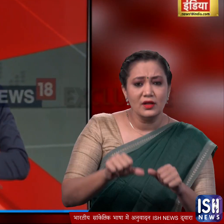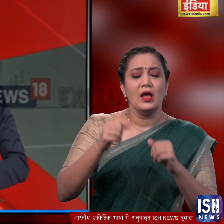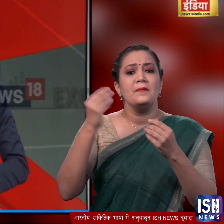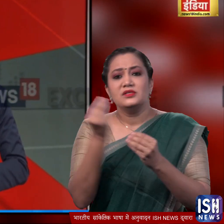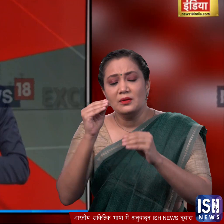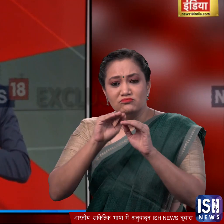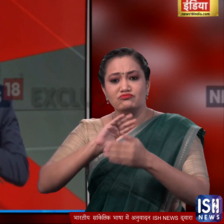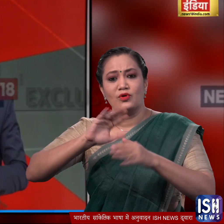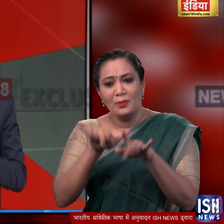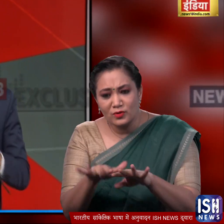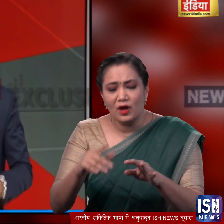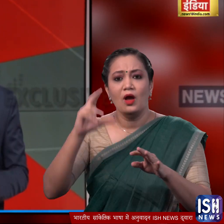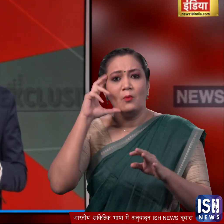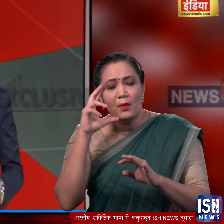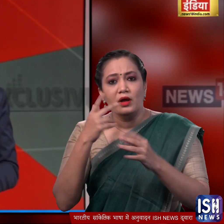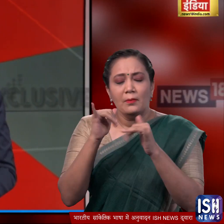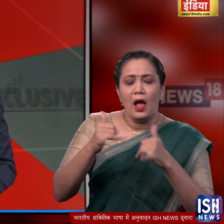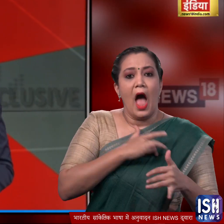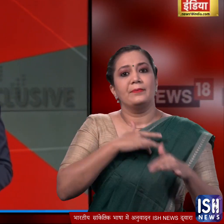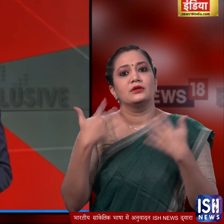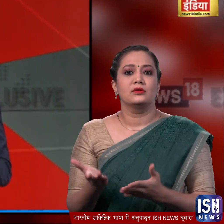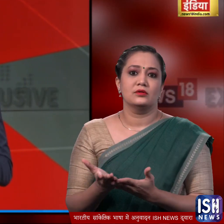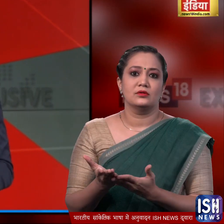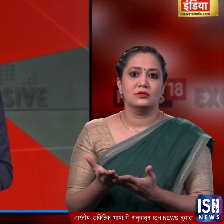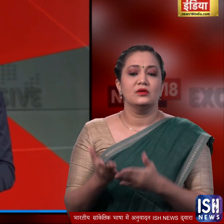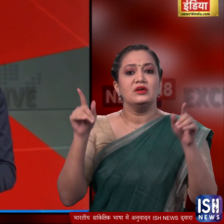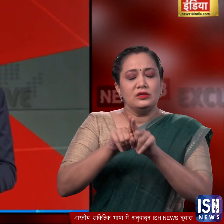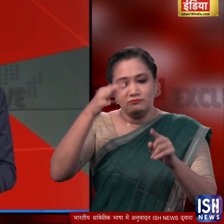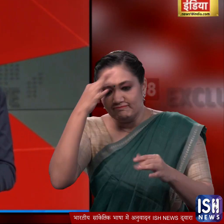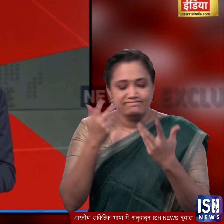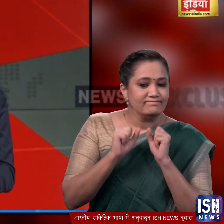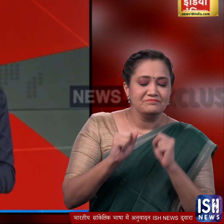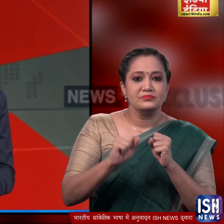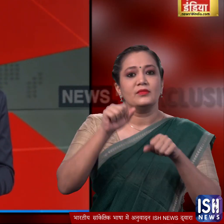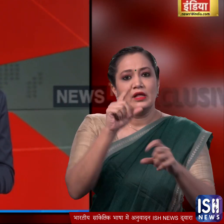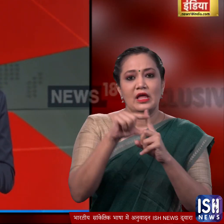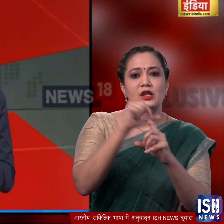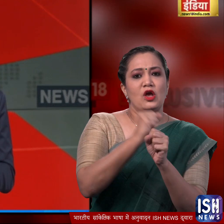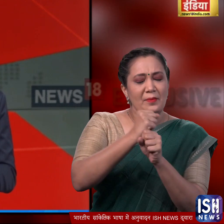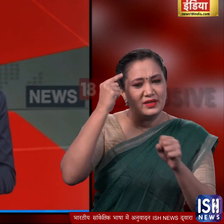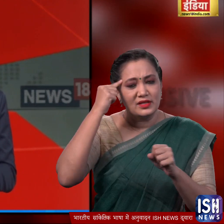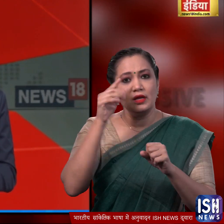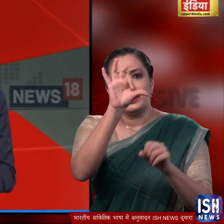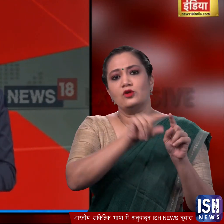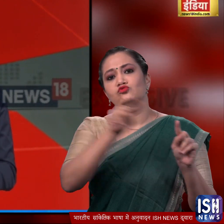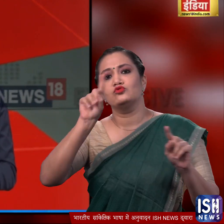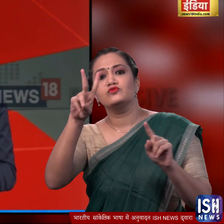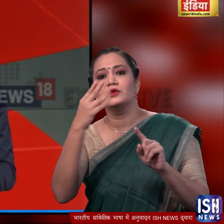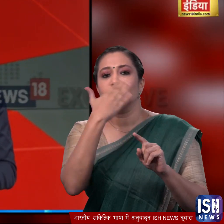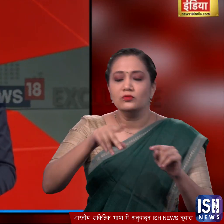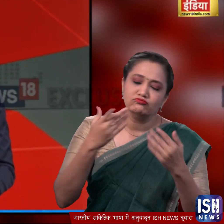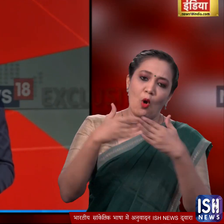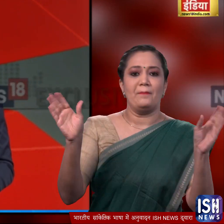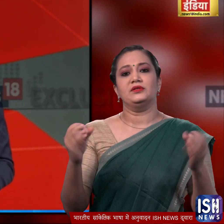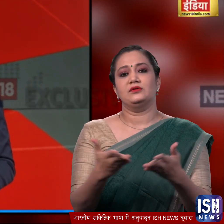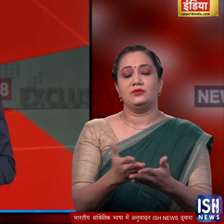अब कंप्यूटर या मोबाइल पर गेम खेलने की आदत पड़ चुकी है। और ऐसी मुश्किलों से बचने के लिए ही दिल्ली सरकार ने 9वीं से 12वीं तक के स्कूल खोलने